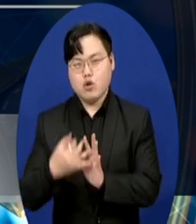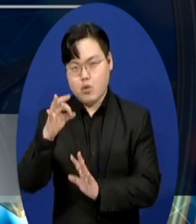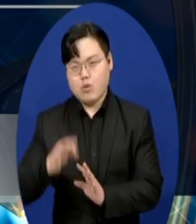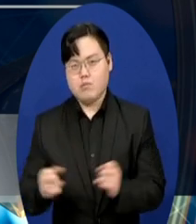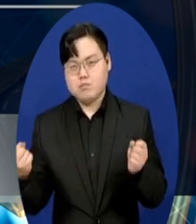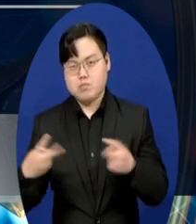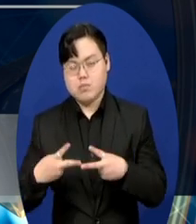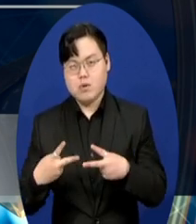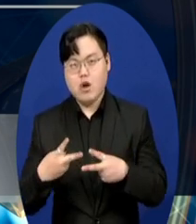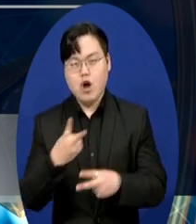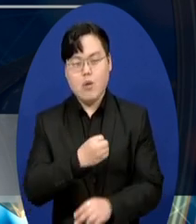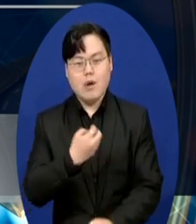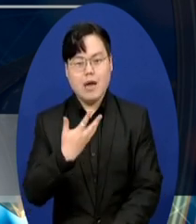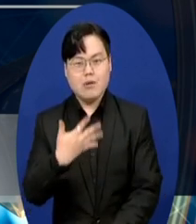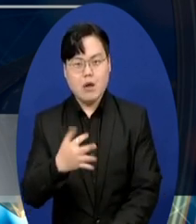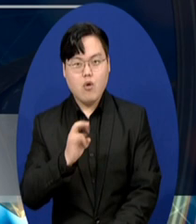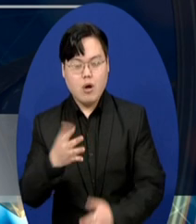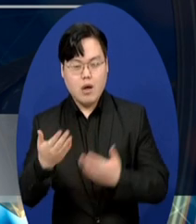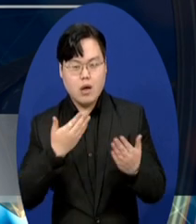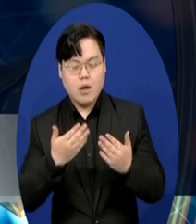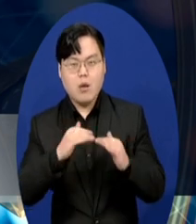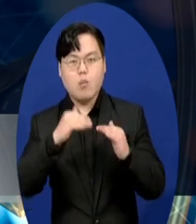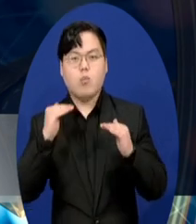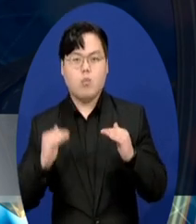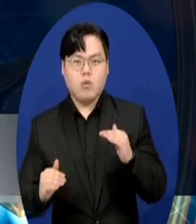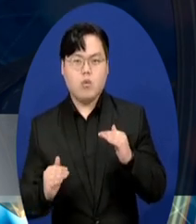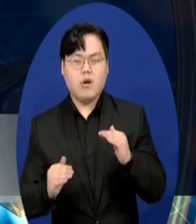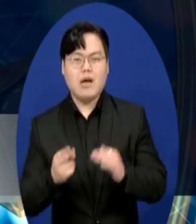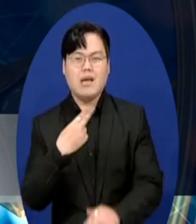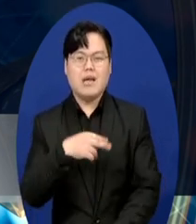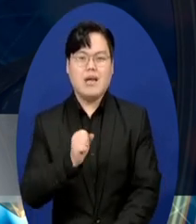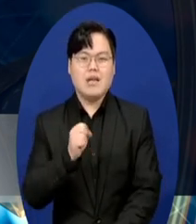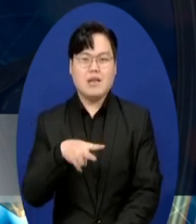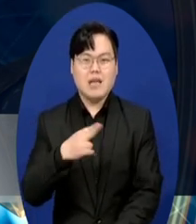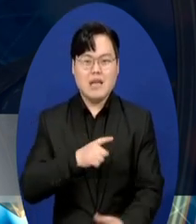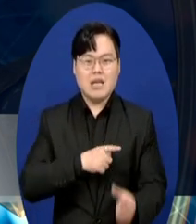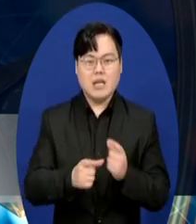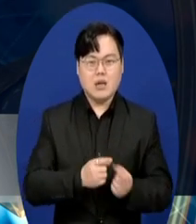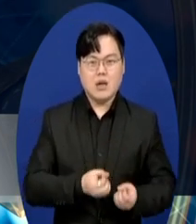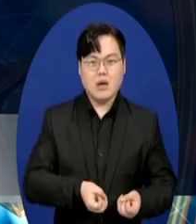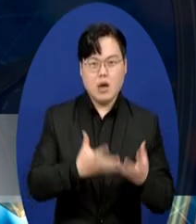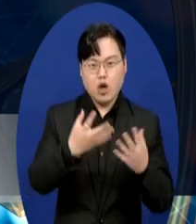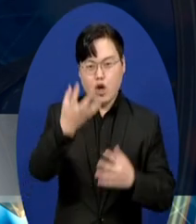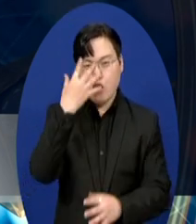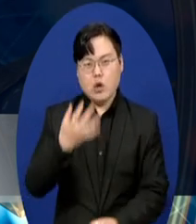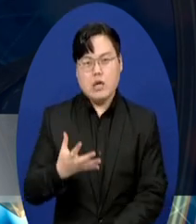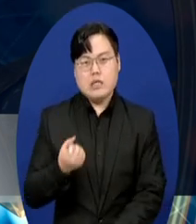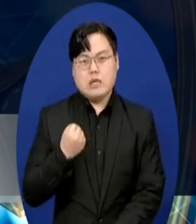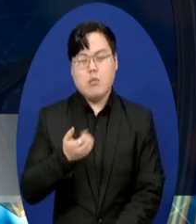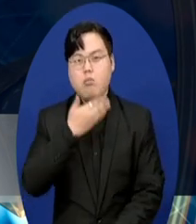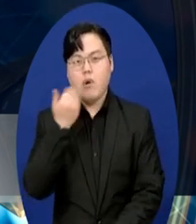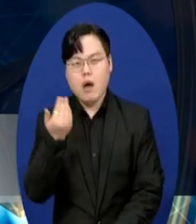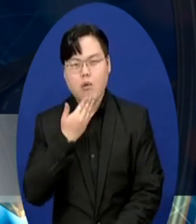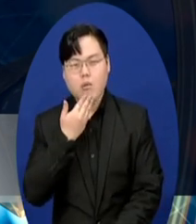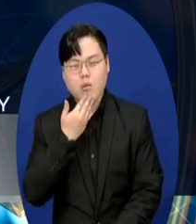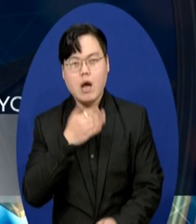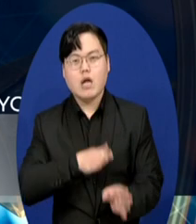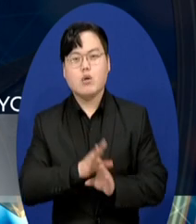35% байсантай харьцуулахад багассан үзүүлэлт гэдгийг судлаачид хэлж байна. Далд эдийн засаг үүсгэж, төрийг чадваргүй олгож байгаа албан бус секторын